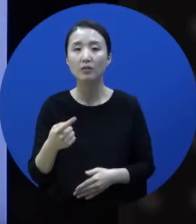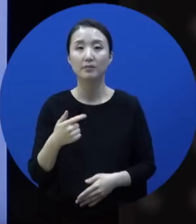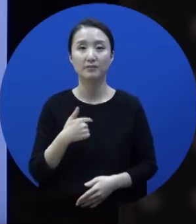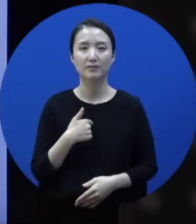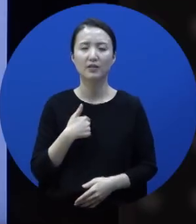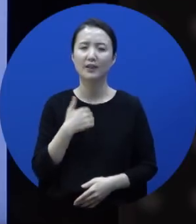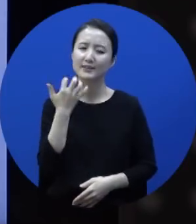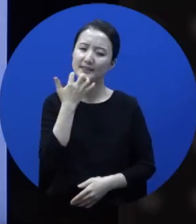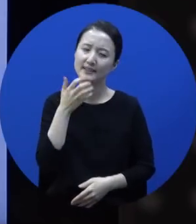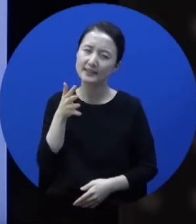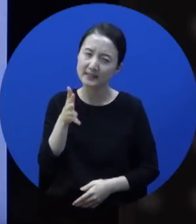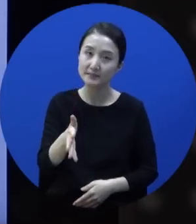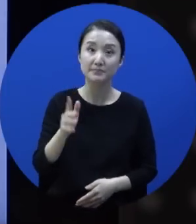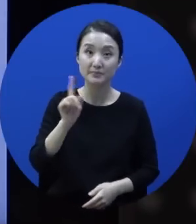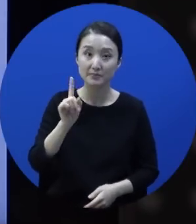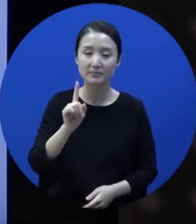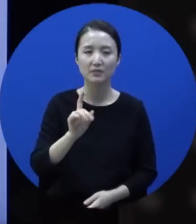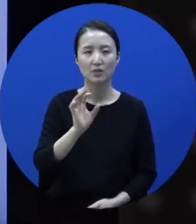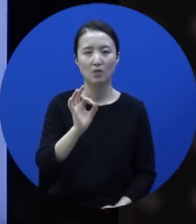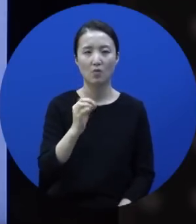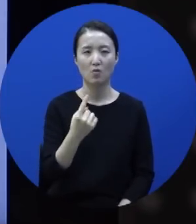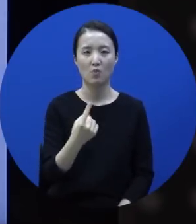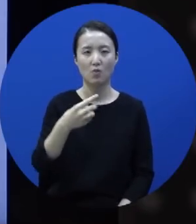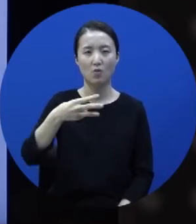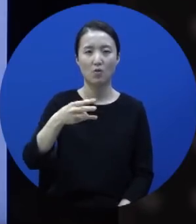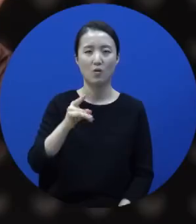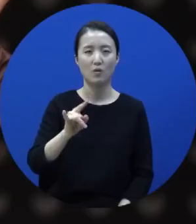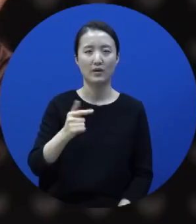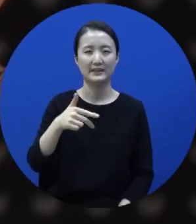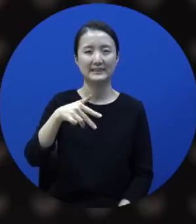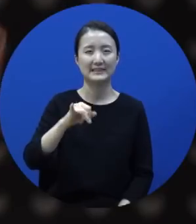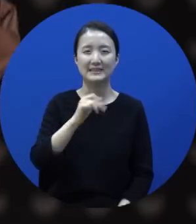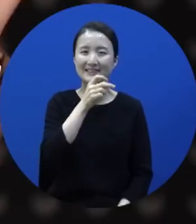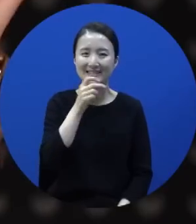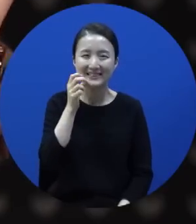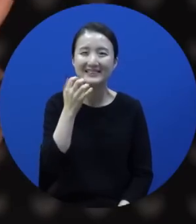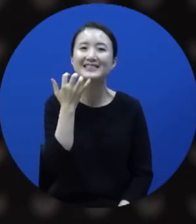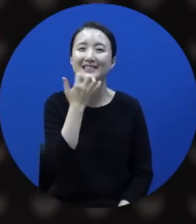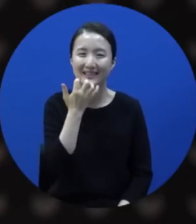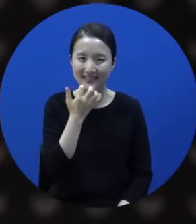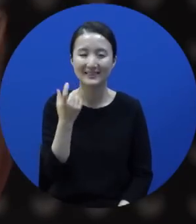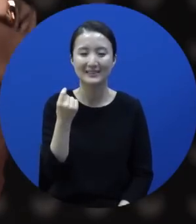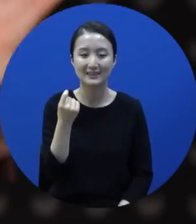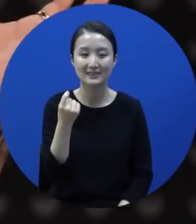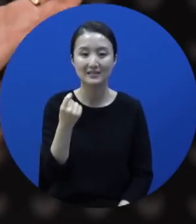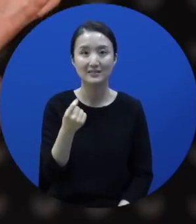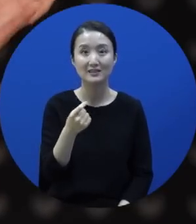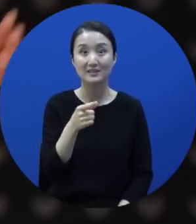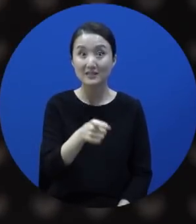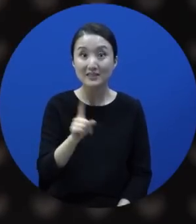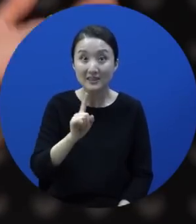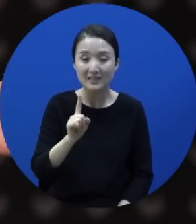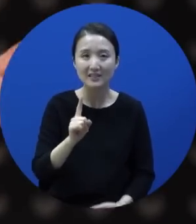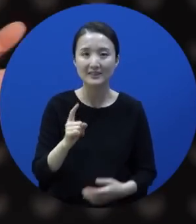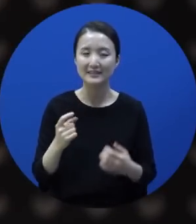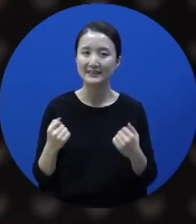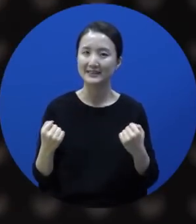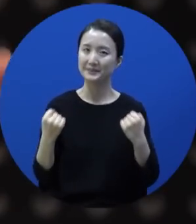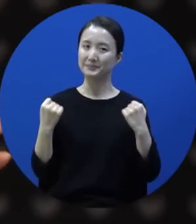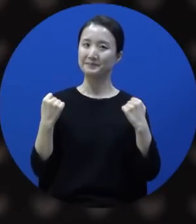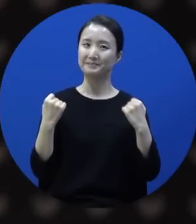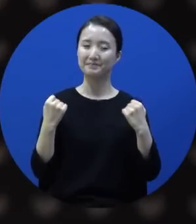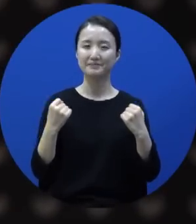보이는 오렌지색입니다. 네. 오렌지색을 볼 때 우리가 연상되는 비타민, 네, 에너지가 넘치는, 통통